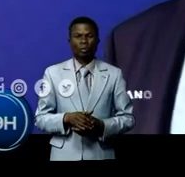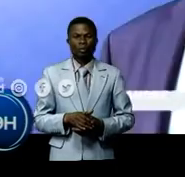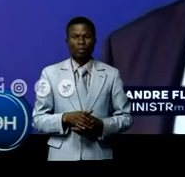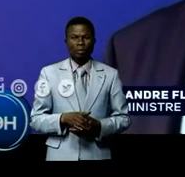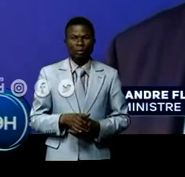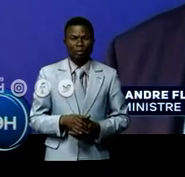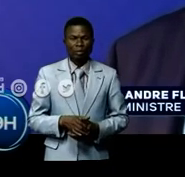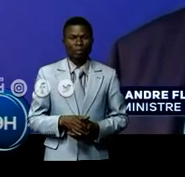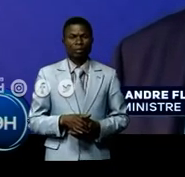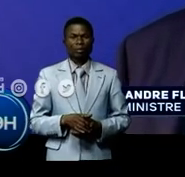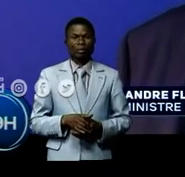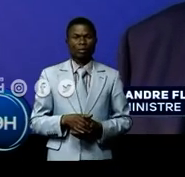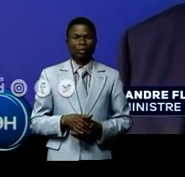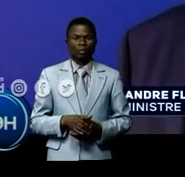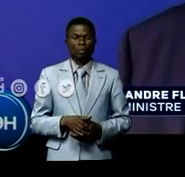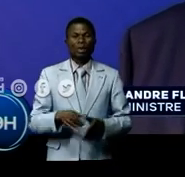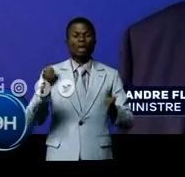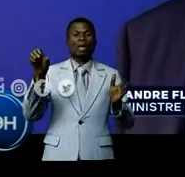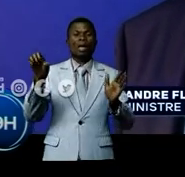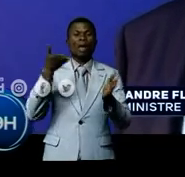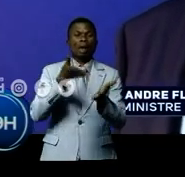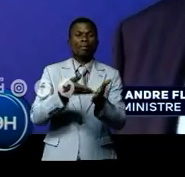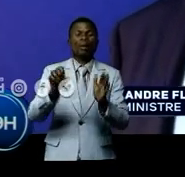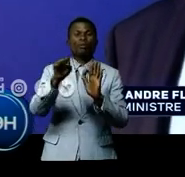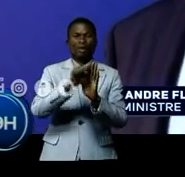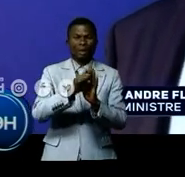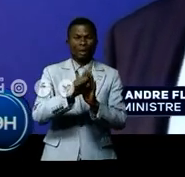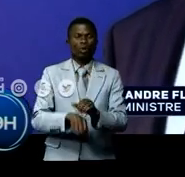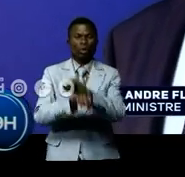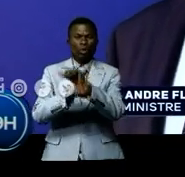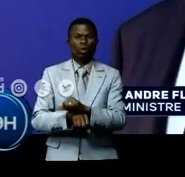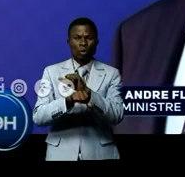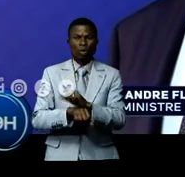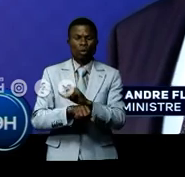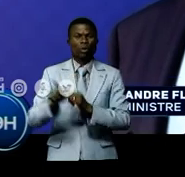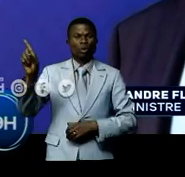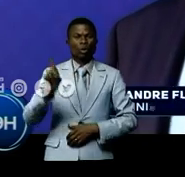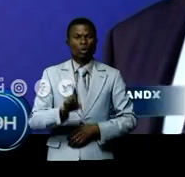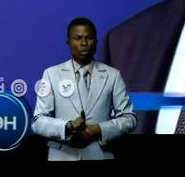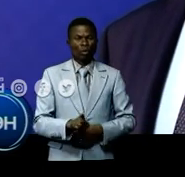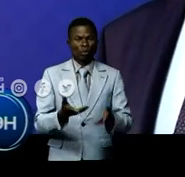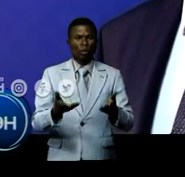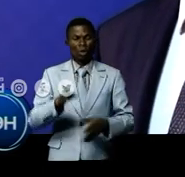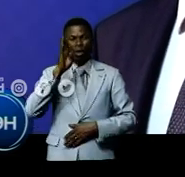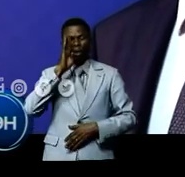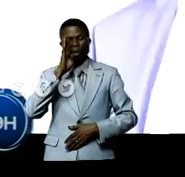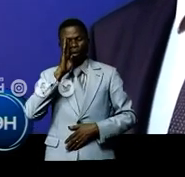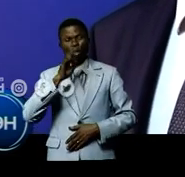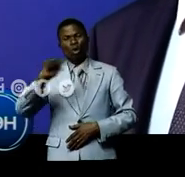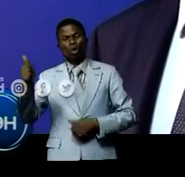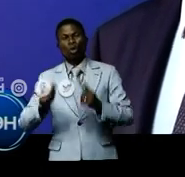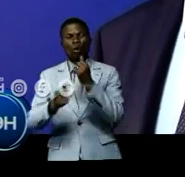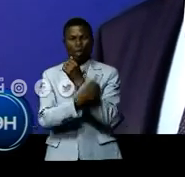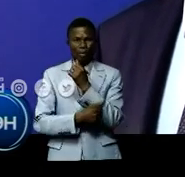C'est une dimension symbolique, parce que souvent des missions viennent de Belgique ou d'ailleurs